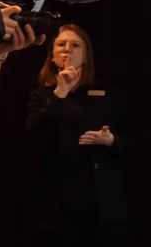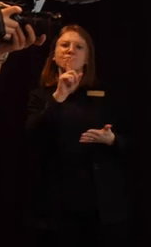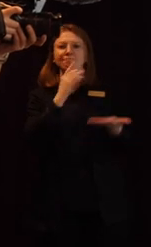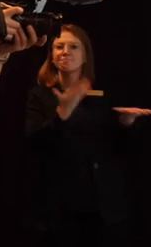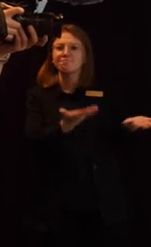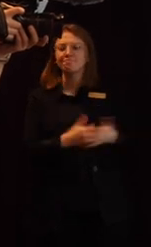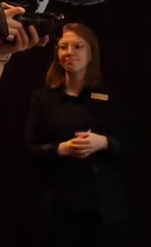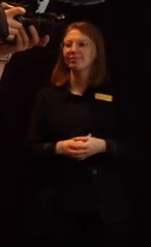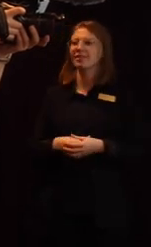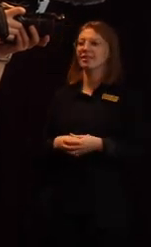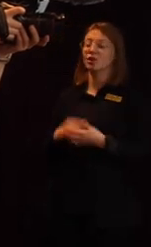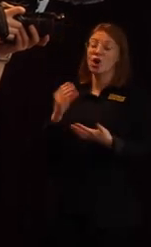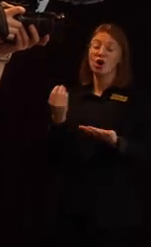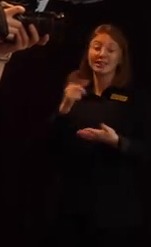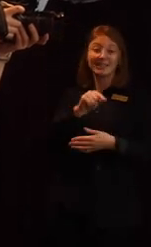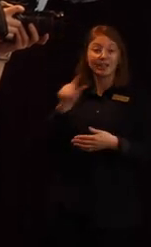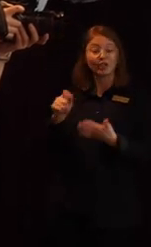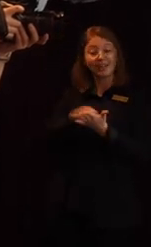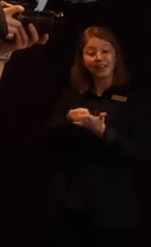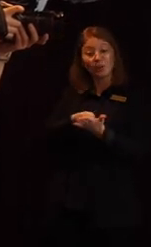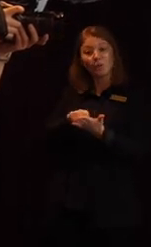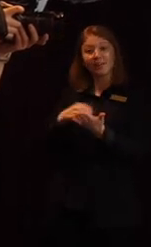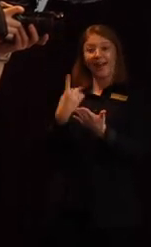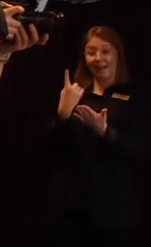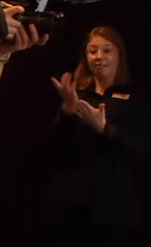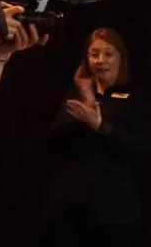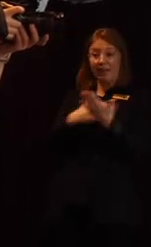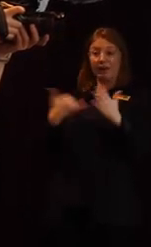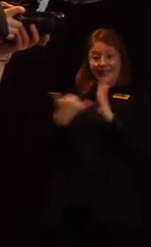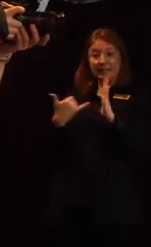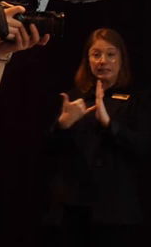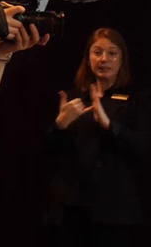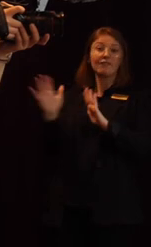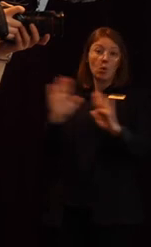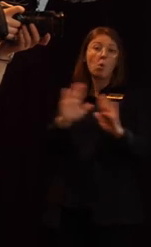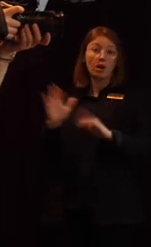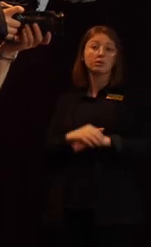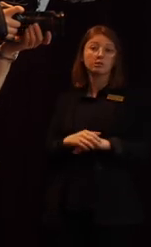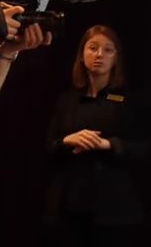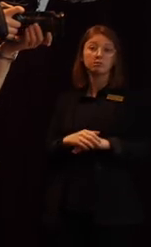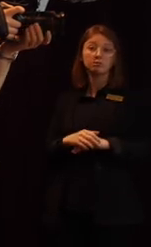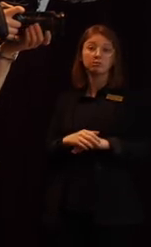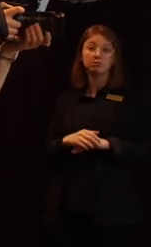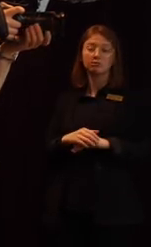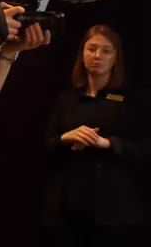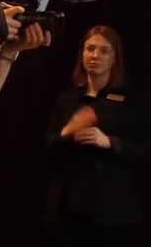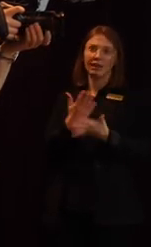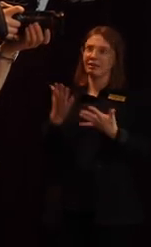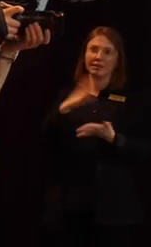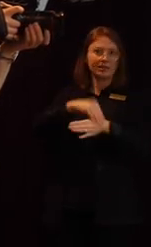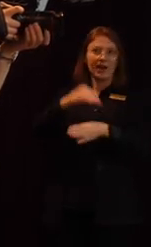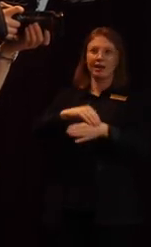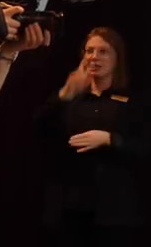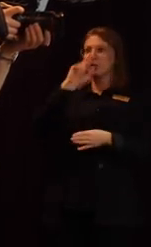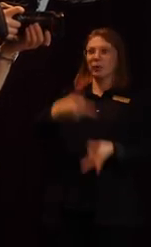sällsynta diagnoser är ju en del utav vården i övrigt. Och det är ju inte så att det över hela Sverige ser precis likadant ut, utan